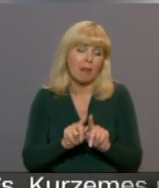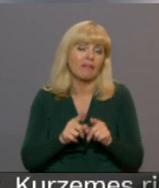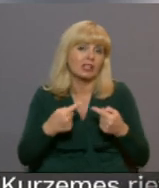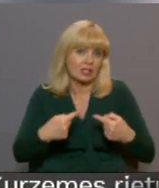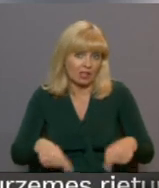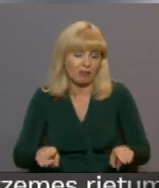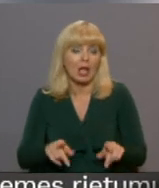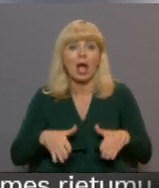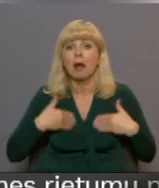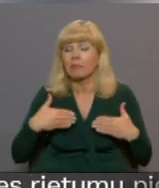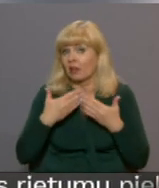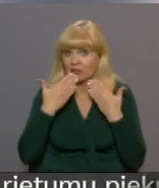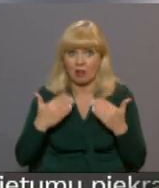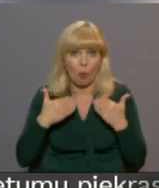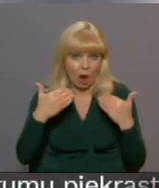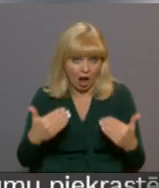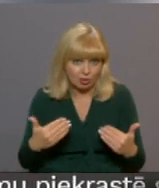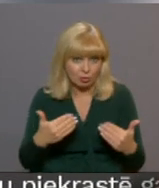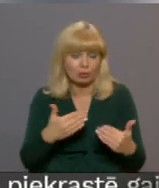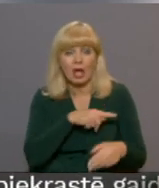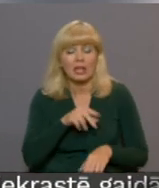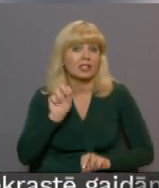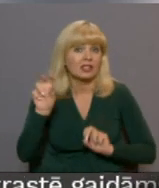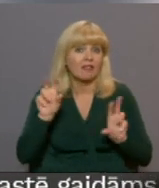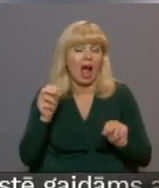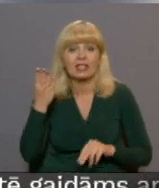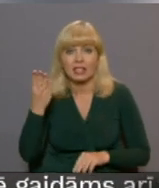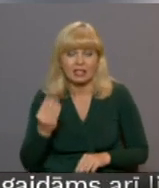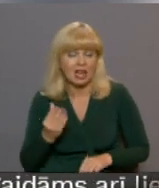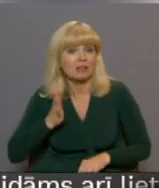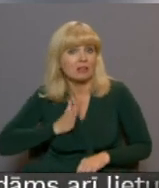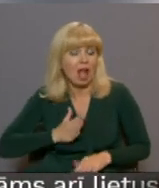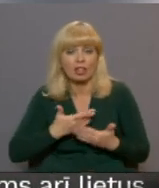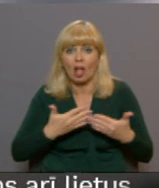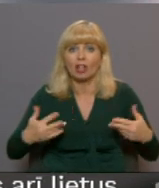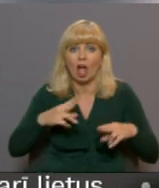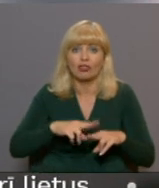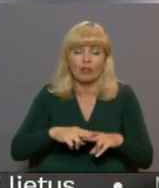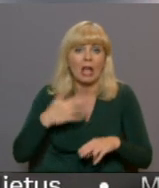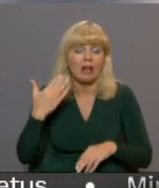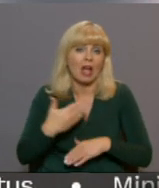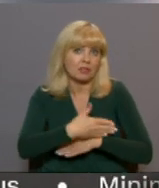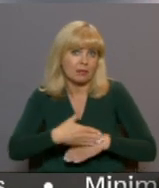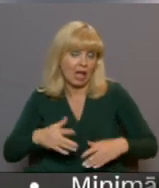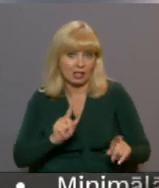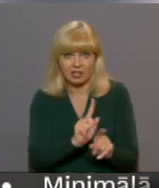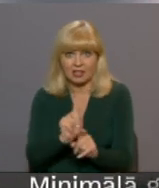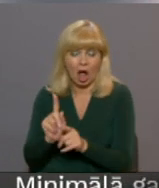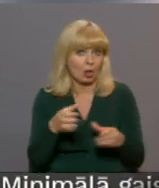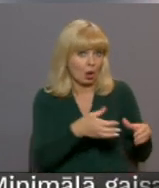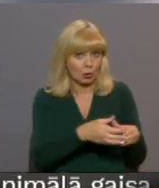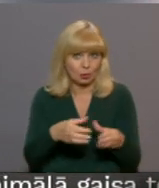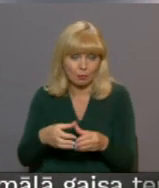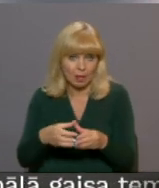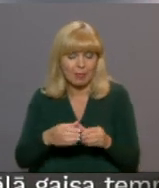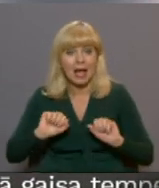ierasts, prieks nav atcelts. Vēl līdz zvaigznes dienai negaidīti un dažādās vietās Ventspils ielās var satikt grupu ar